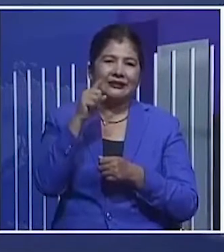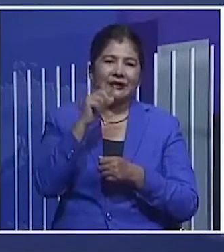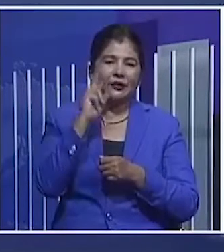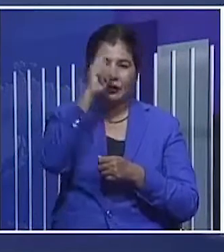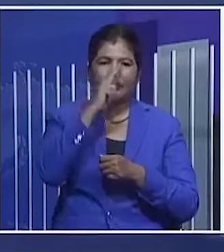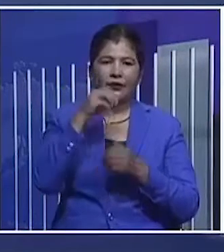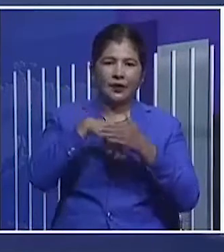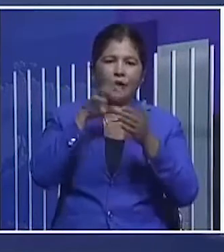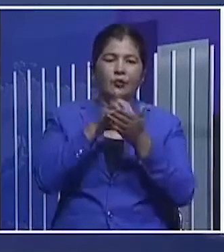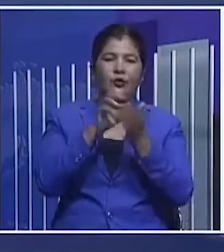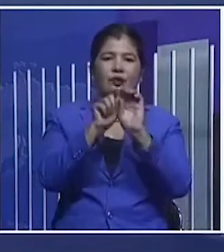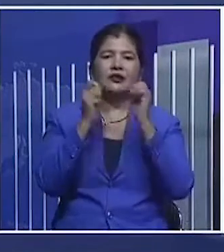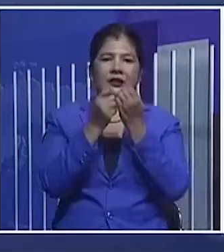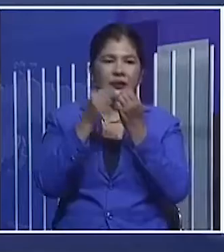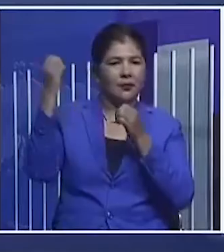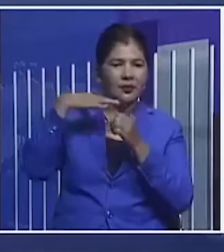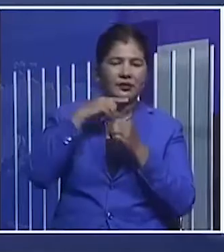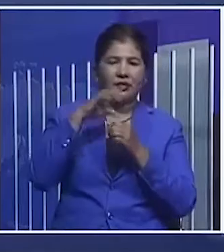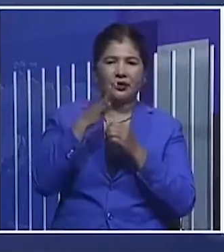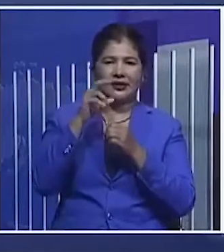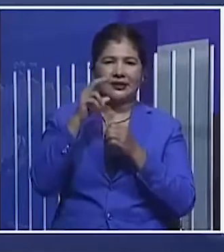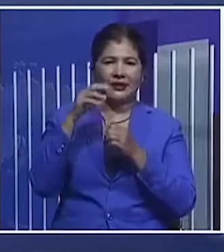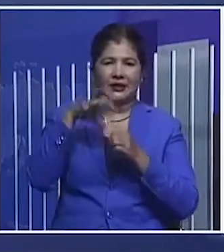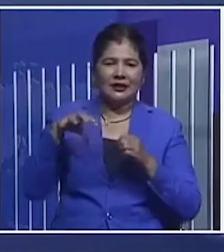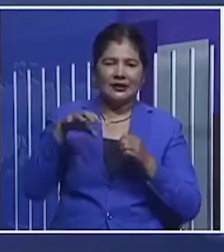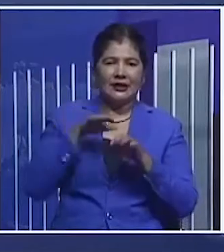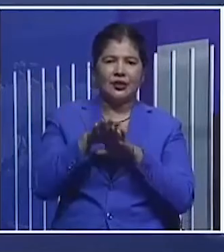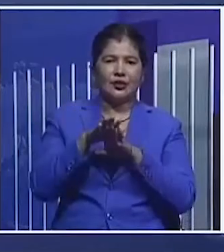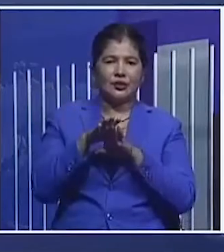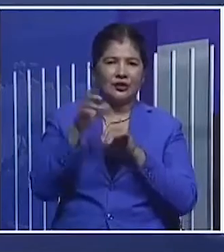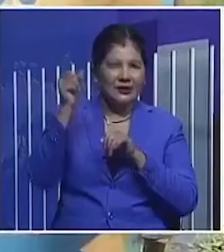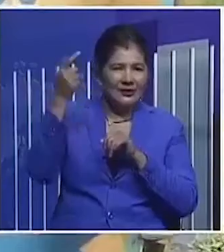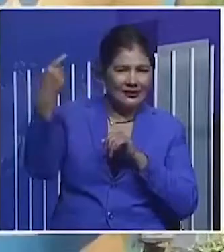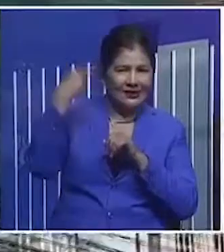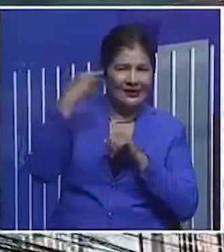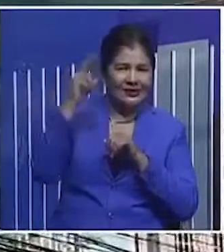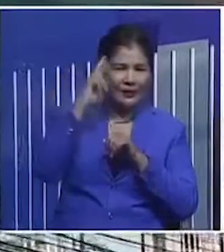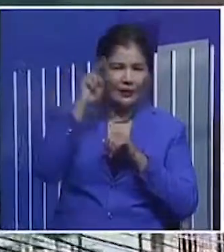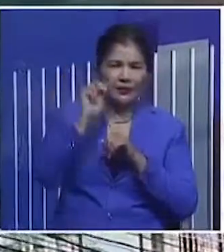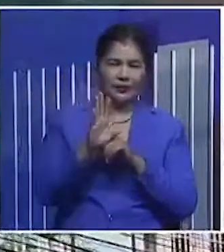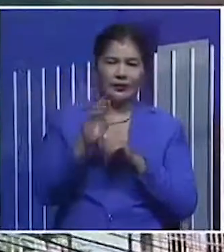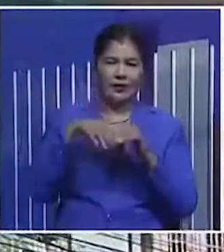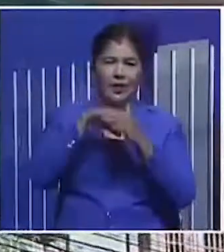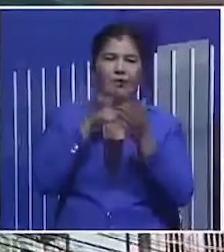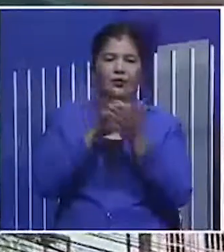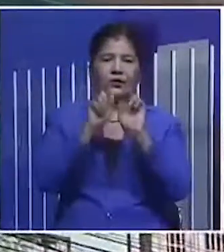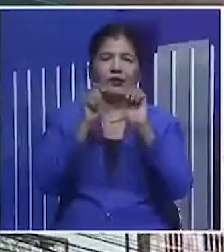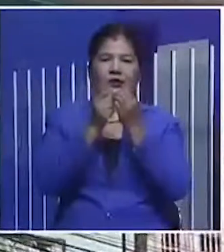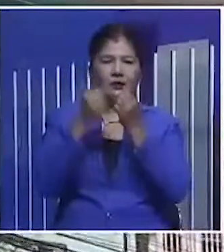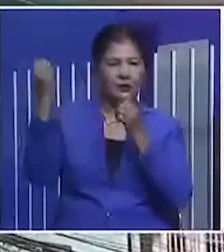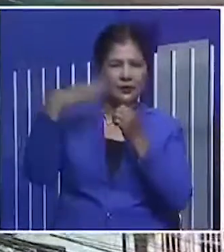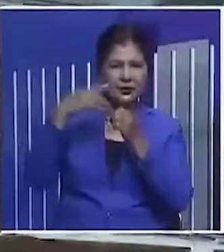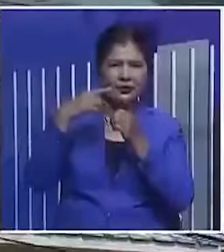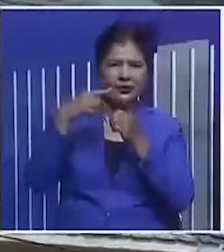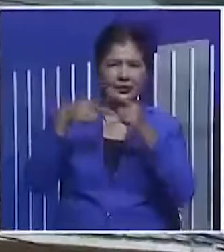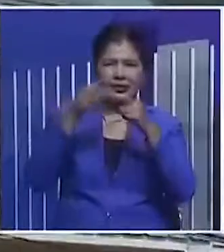बोटवल क्षेत्रमा विद्युत नियमित नहुँदा स्थानीयले शास्ति भोग्नु परेको छ। हिजो बिहानैदेखि बोटवल क्षेत्रमा बिजुली बत्ती अनियमित भएको